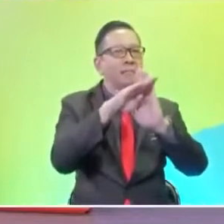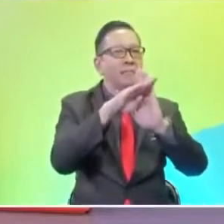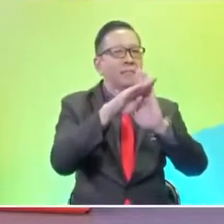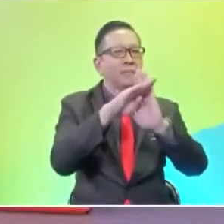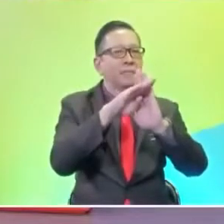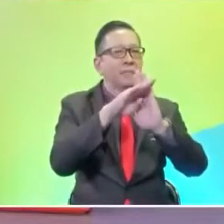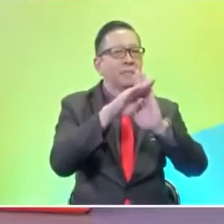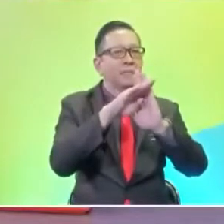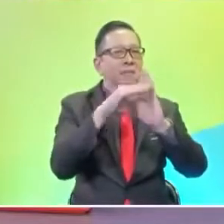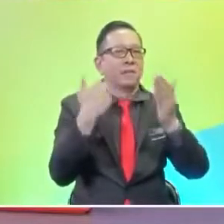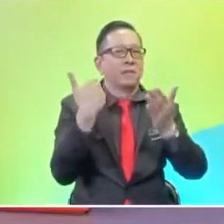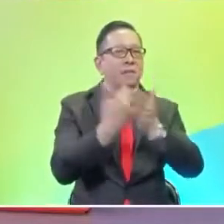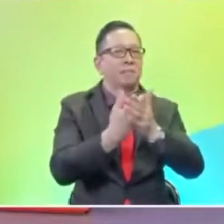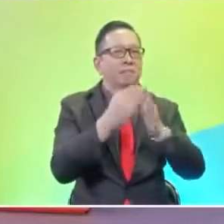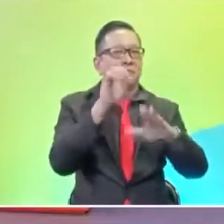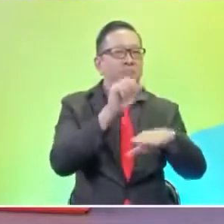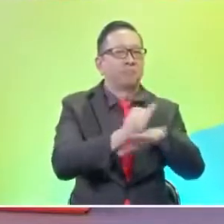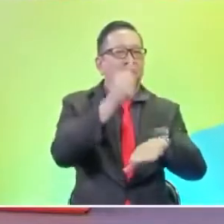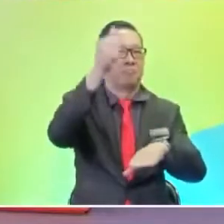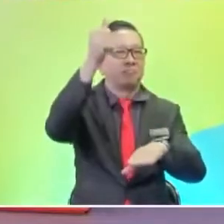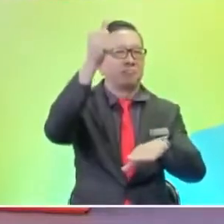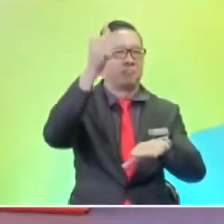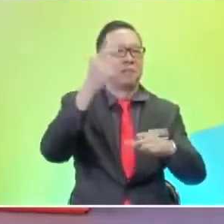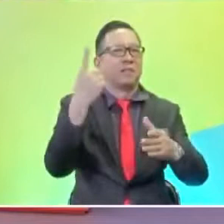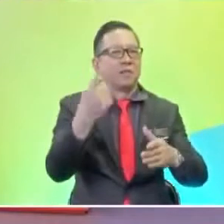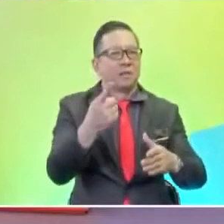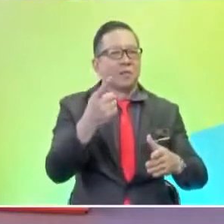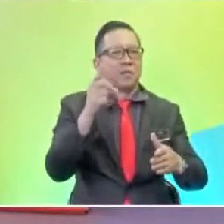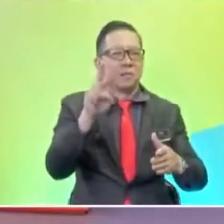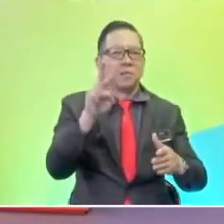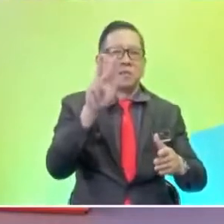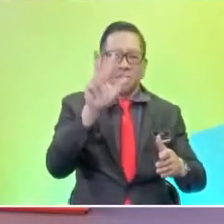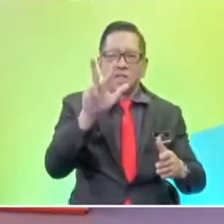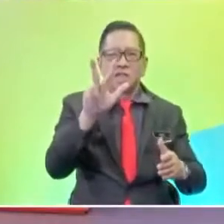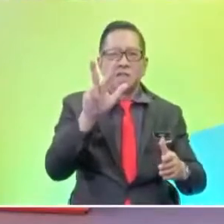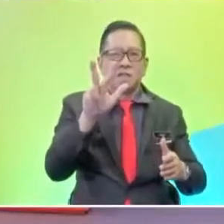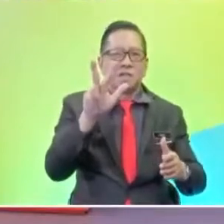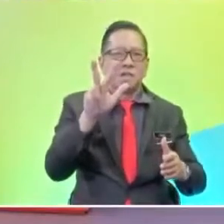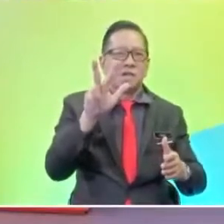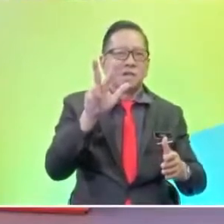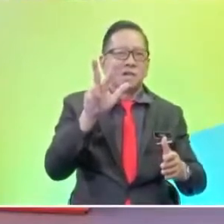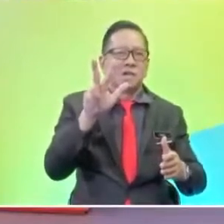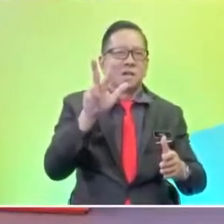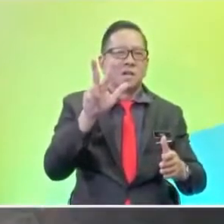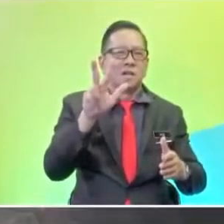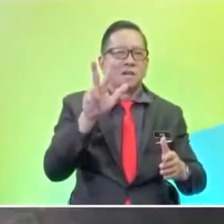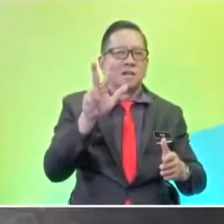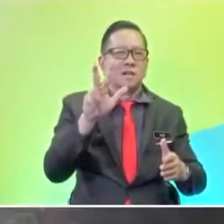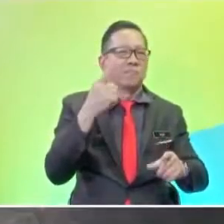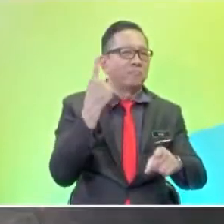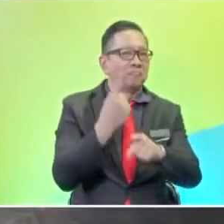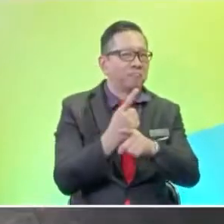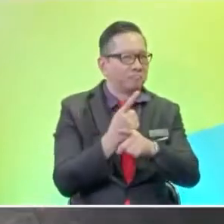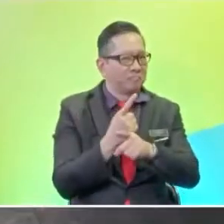sampai ke angkasa 1 2 3 3 yang sampai ke angkasa betul